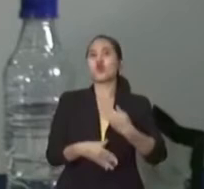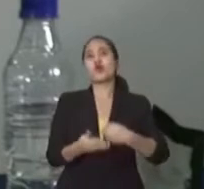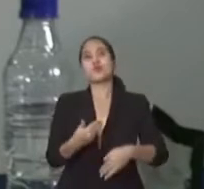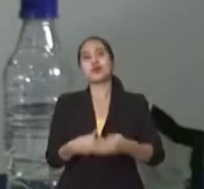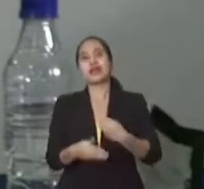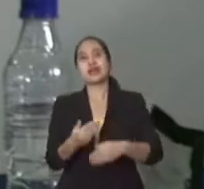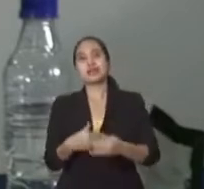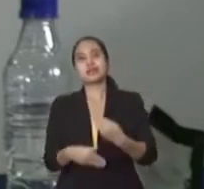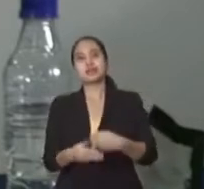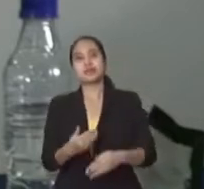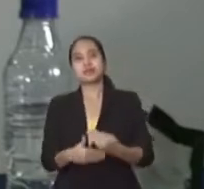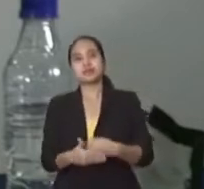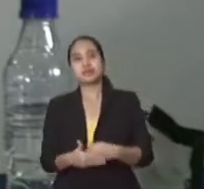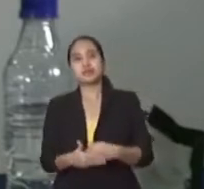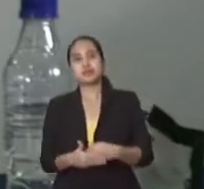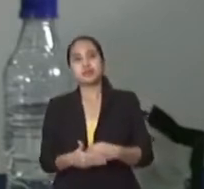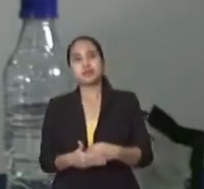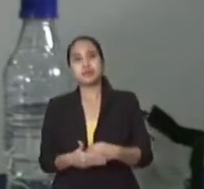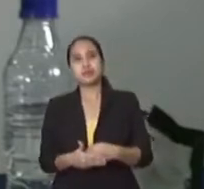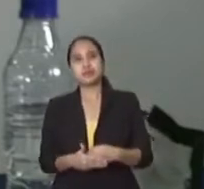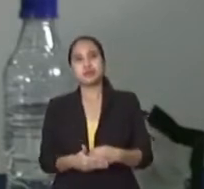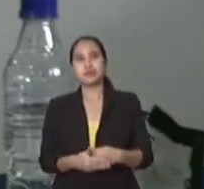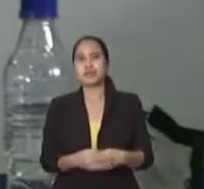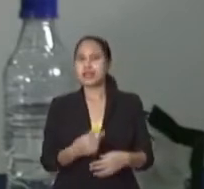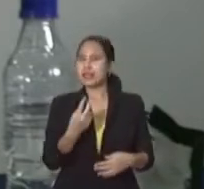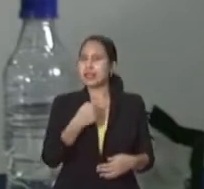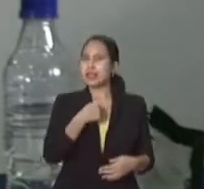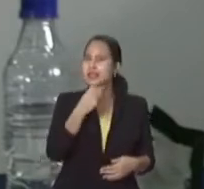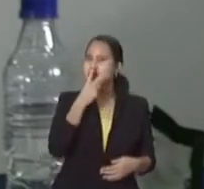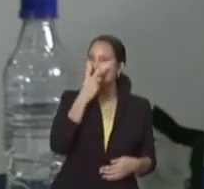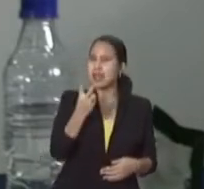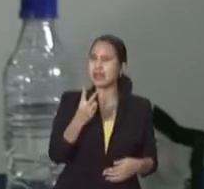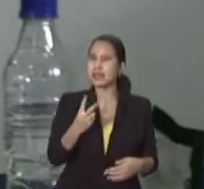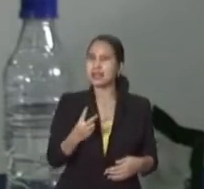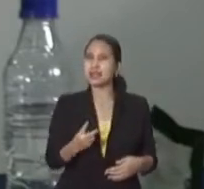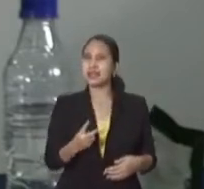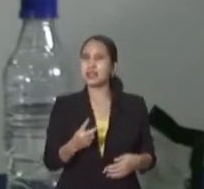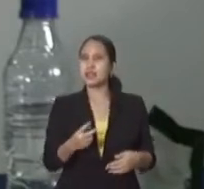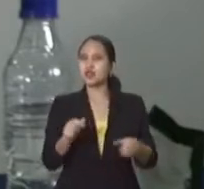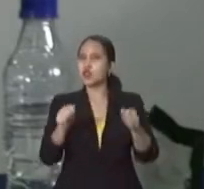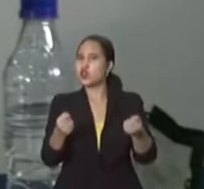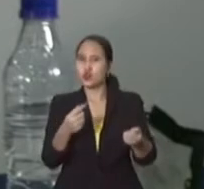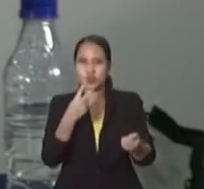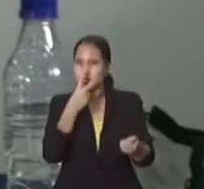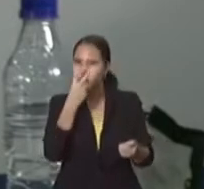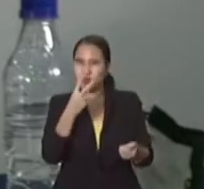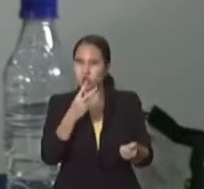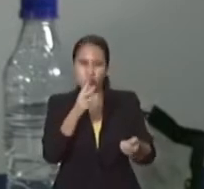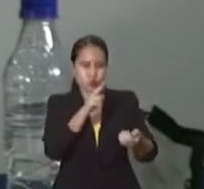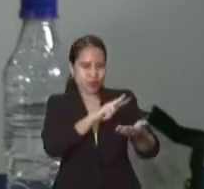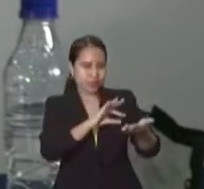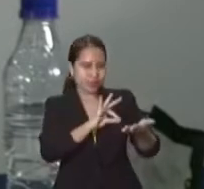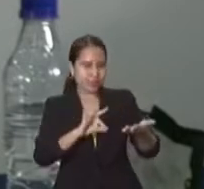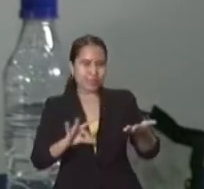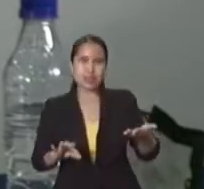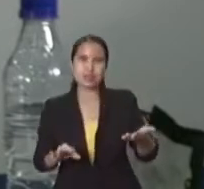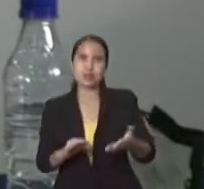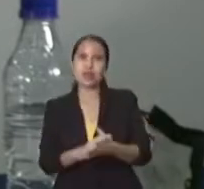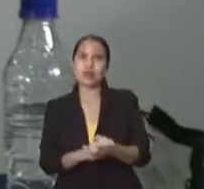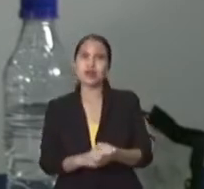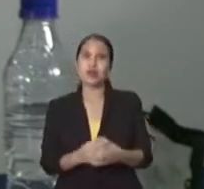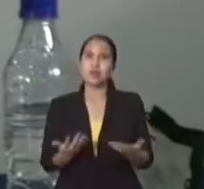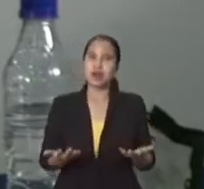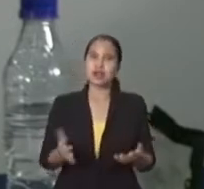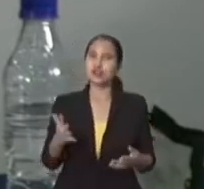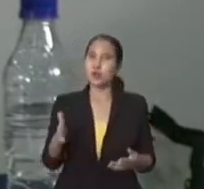de rest van de populatie, en ik zag dat het in het persbericht niet zo goed stond, de rest van de populatie heeft genoeg aan twee doses, maar deze mensen hebben drie